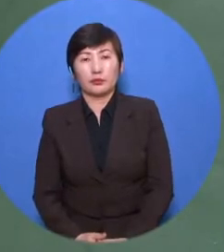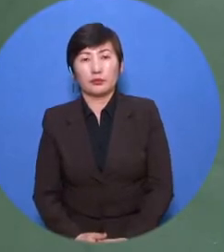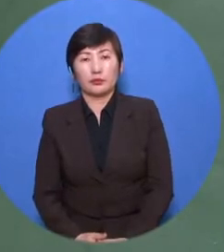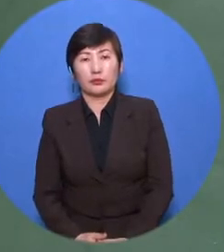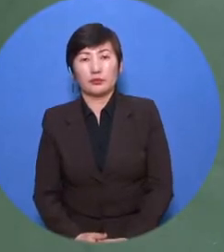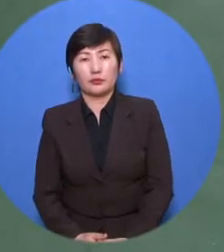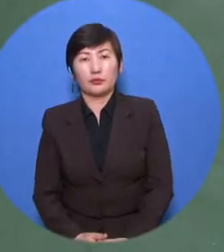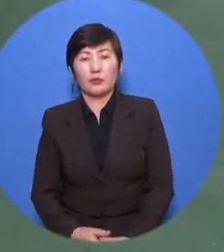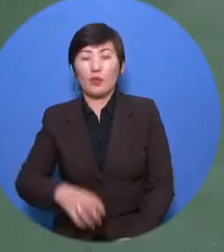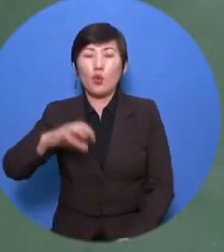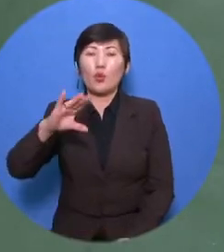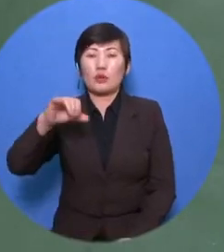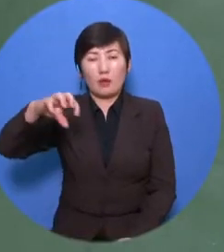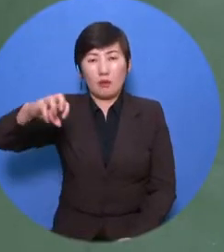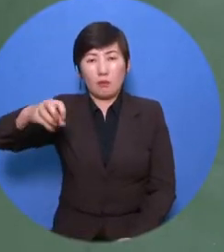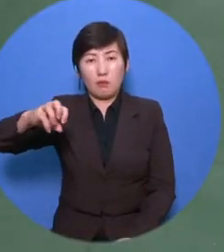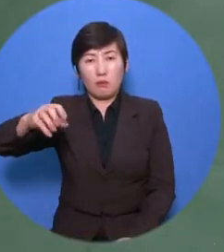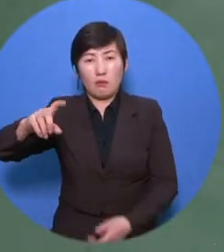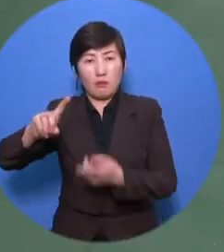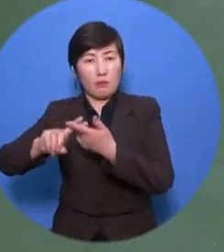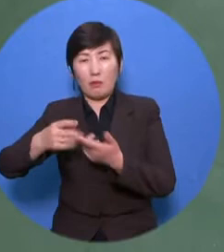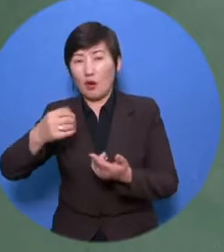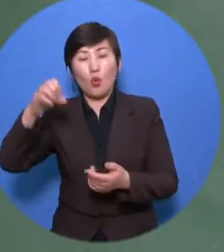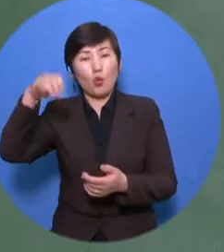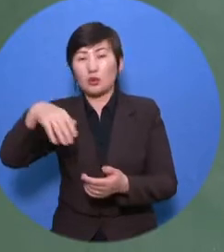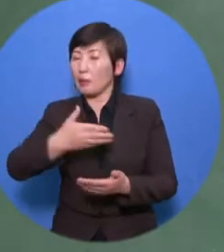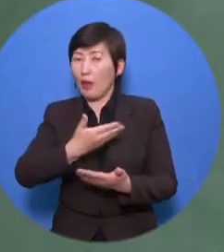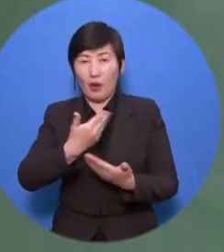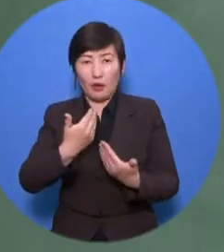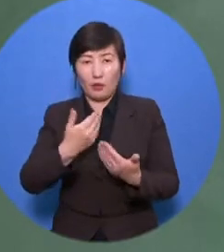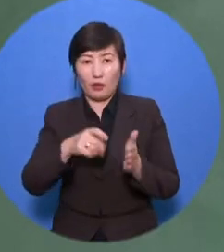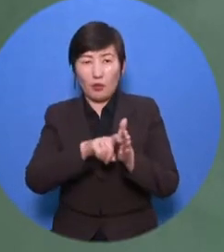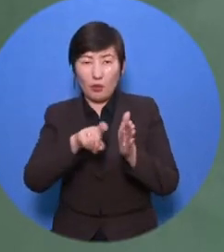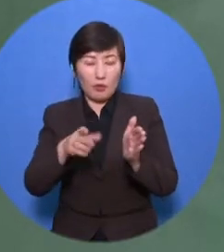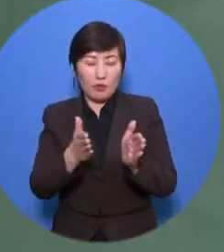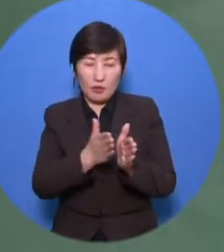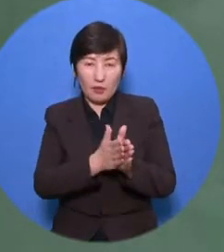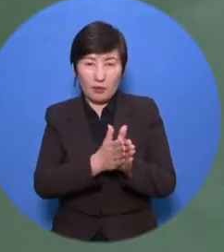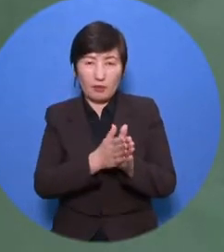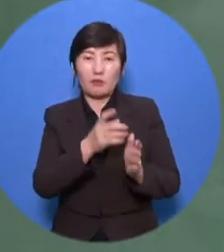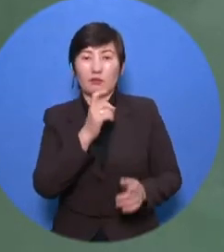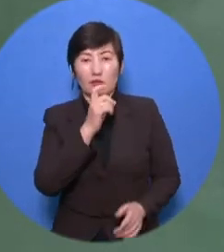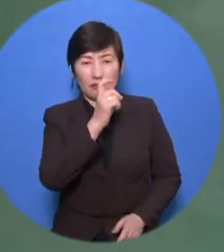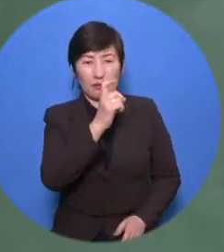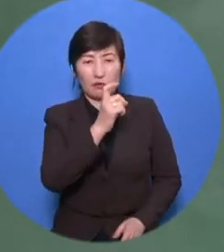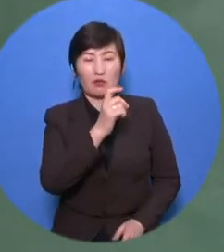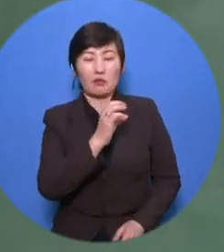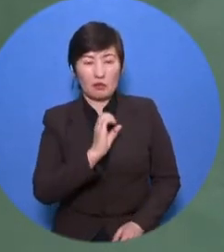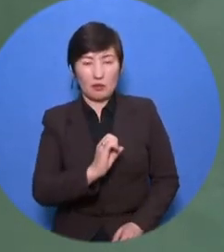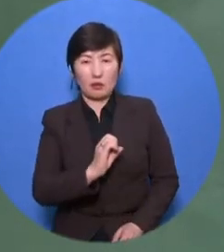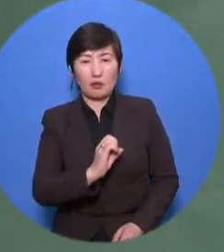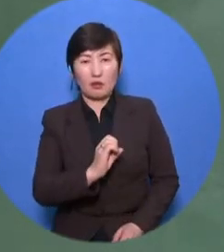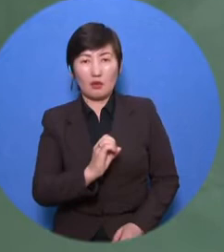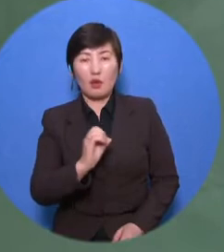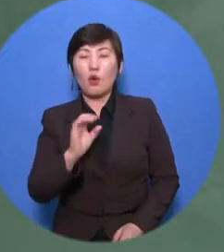За, цоргыг нээгээгүй байх үед ус алдахгүй учраас ямар нэгэн хугацаа явахгүй учраас X хувьсгч нь тэгс утаг авна. За,